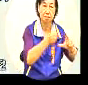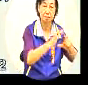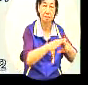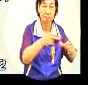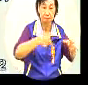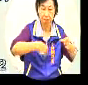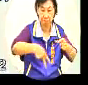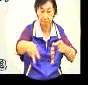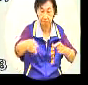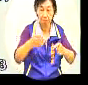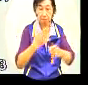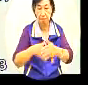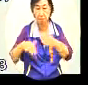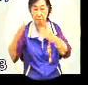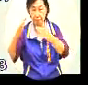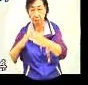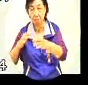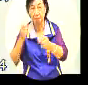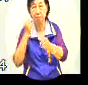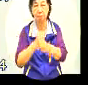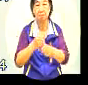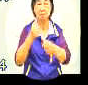校非常的完善。